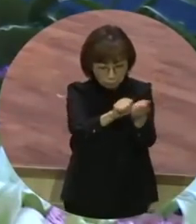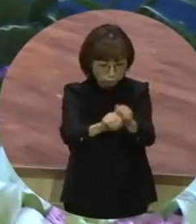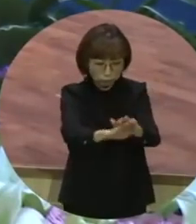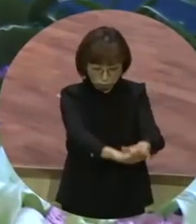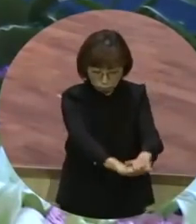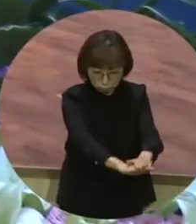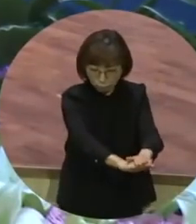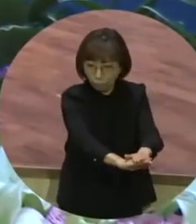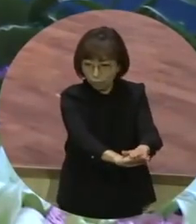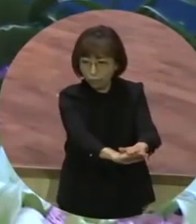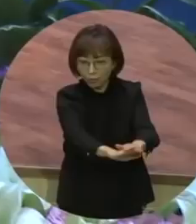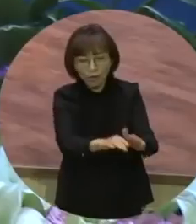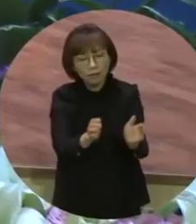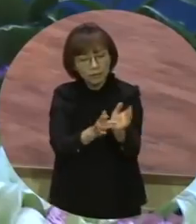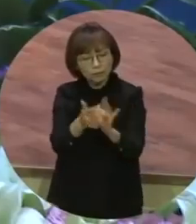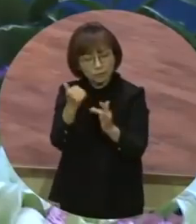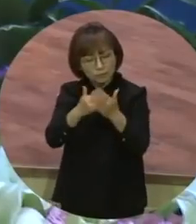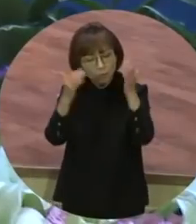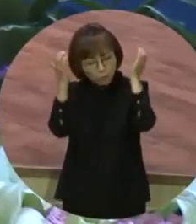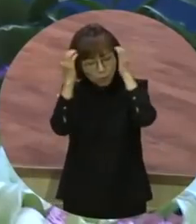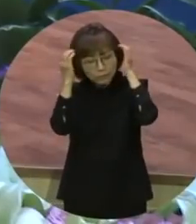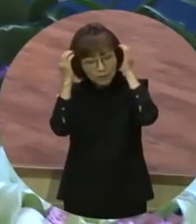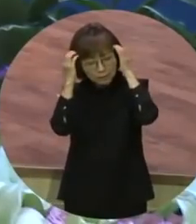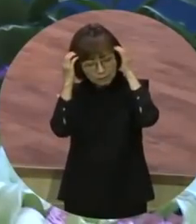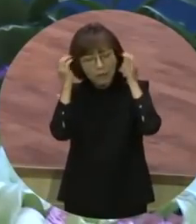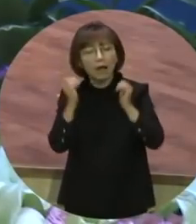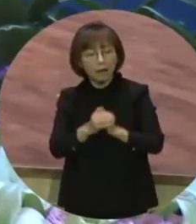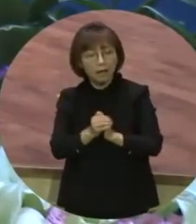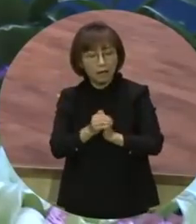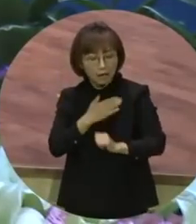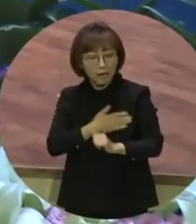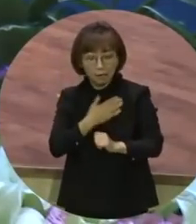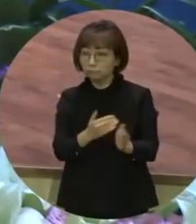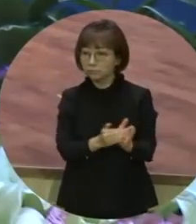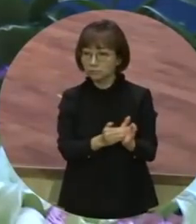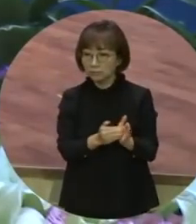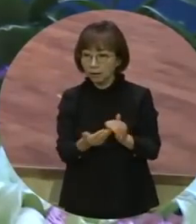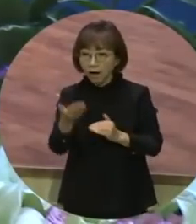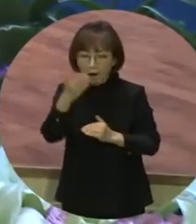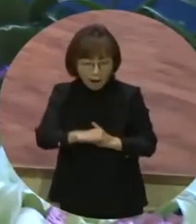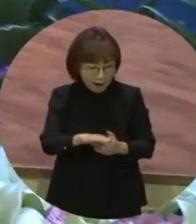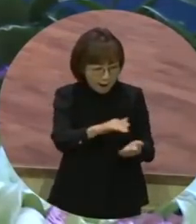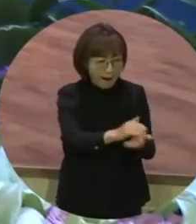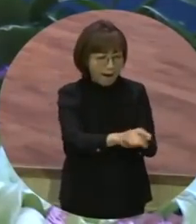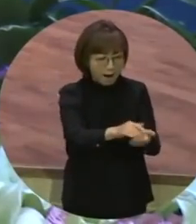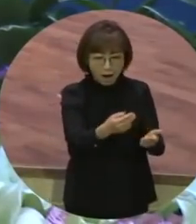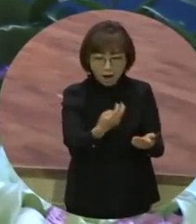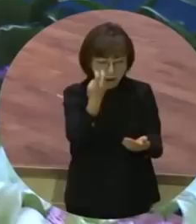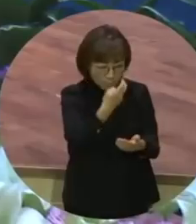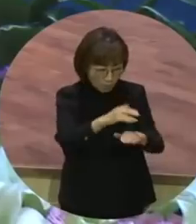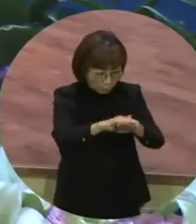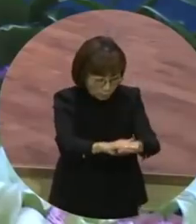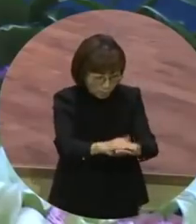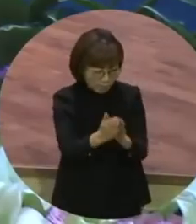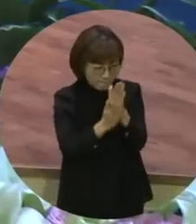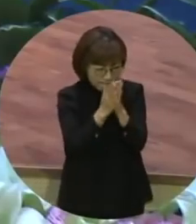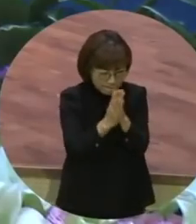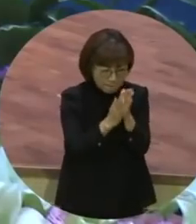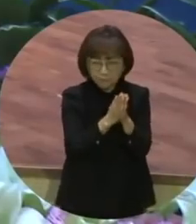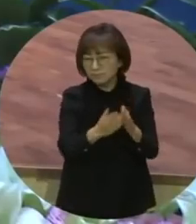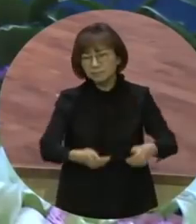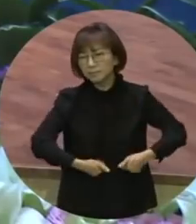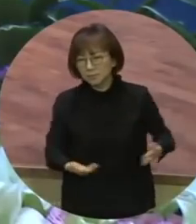예수님의 고난을 상징하는 그 의미지, 그것이 무슨 영적인 힘을 주는 것이 아니다.